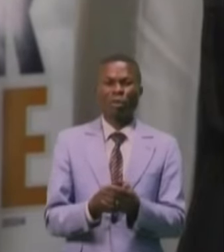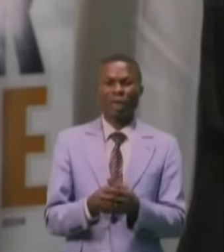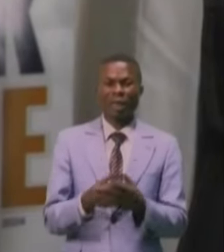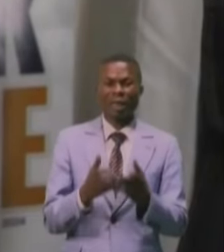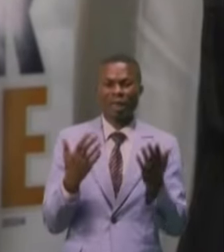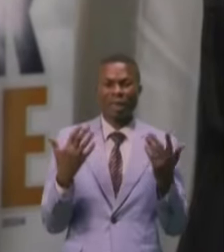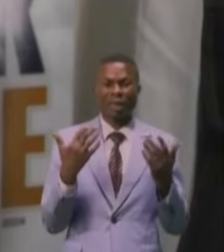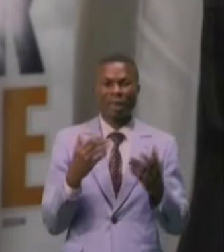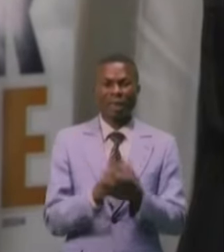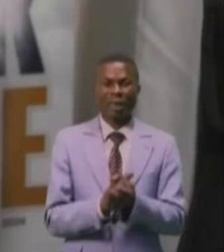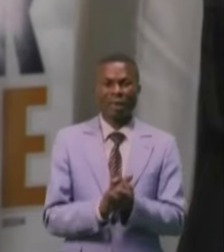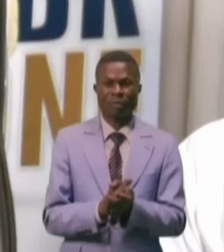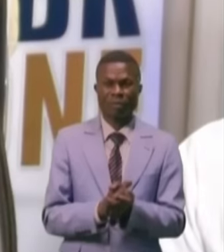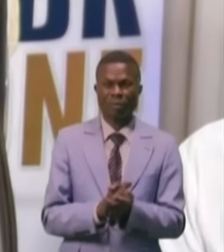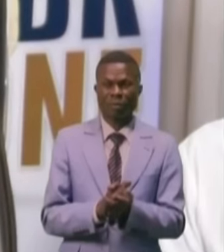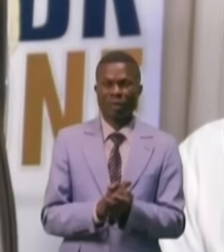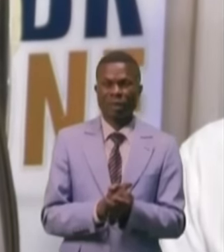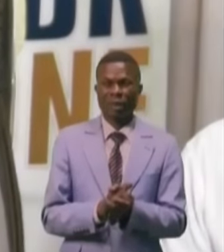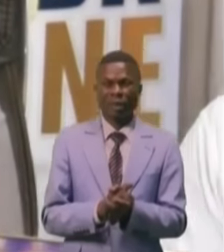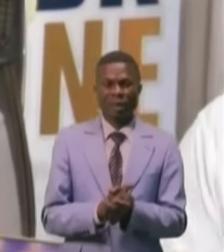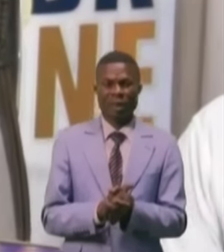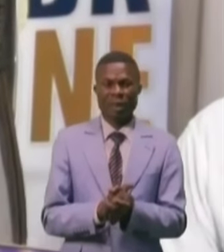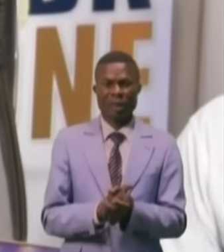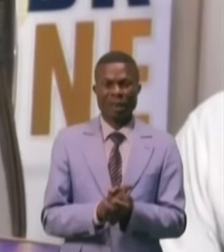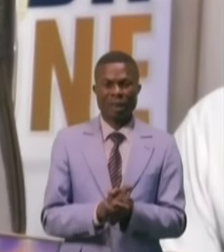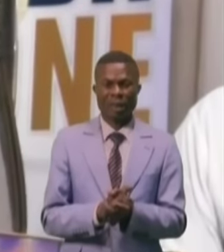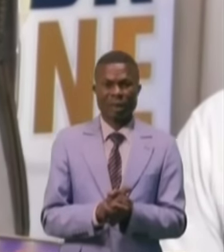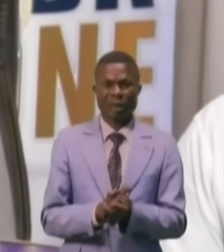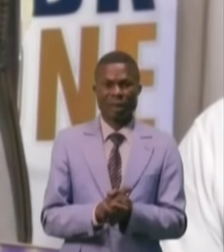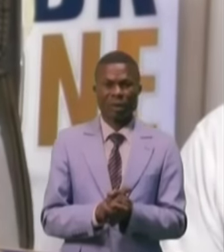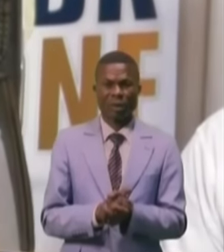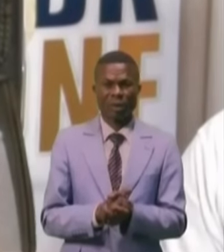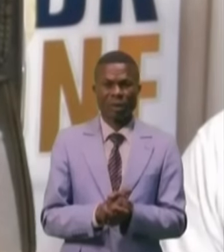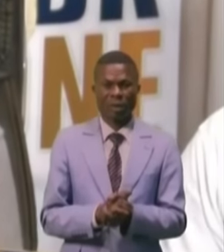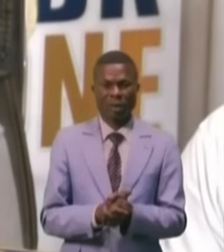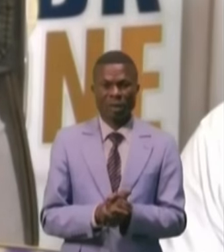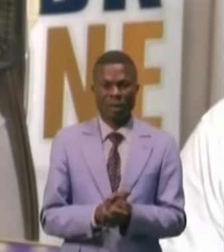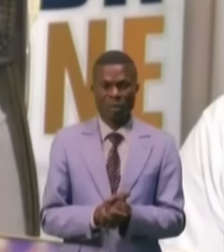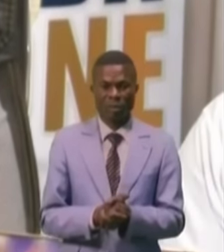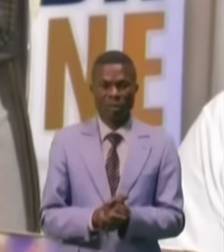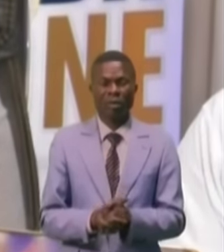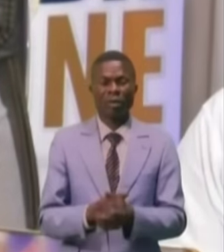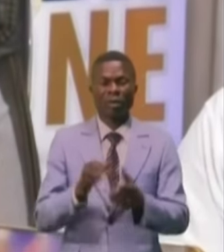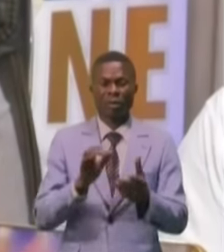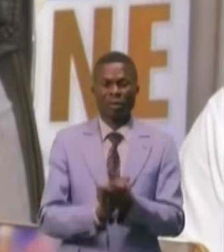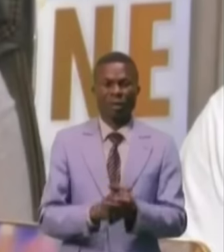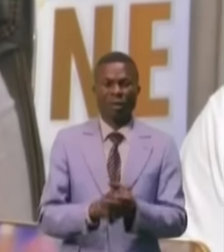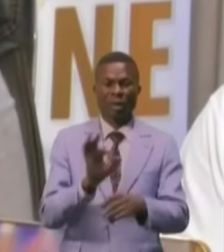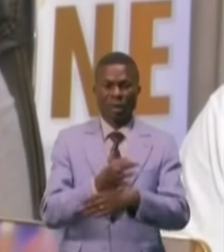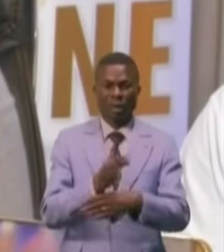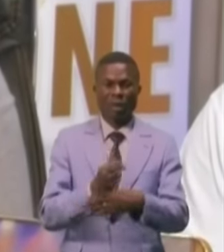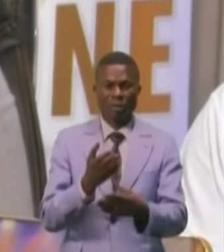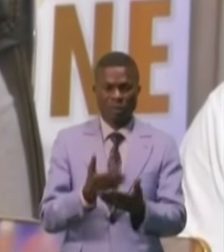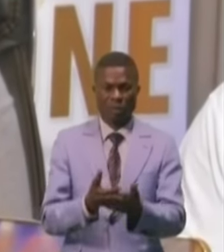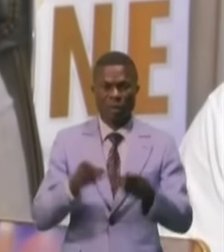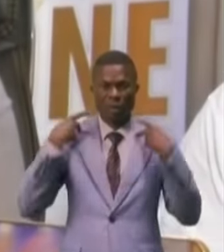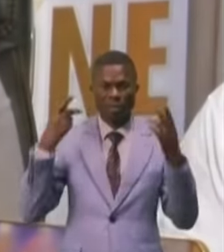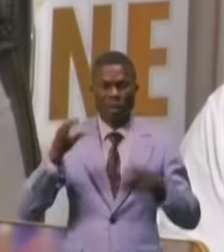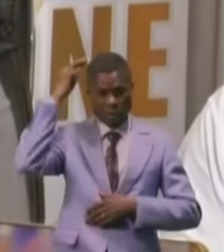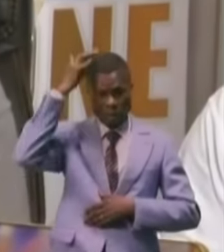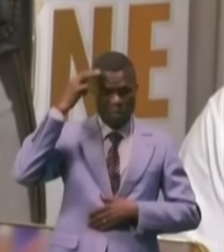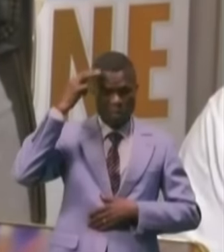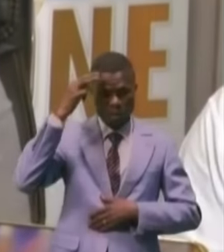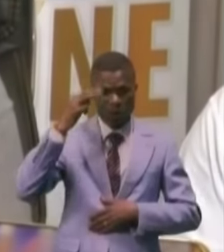aux obsèques. Il s'agit du compte TikTok, de la chaîne YouTube et de la page Facebook Pasteur Baruti